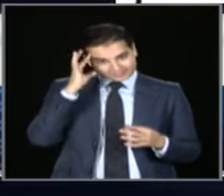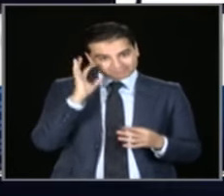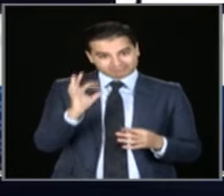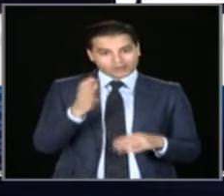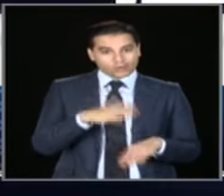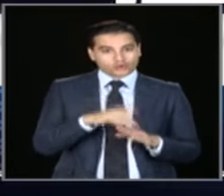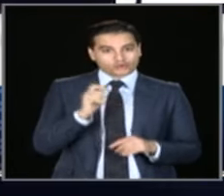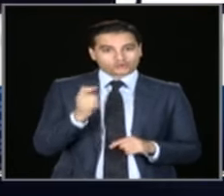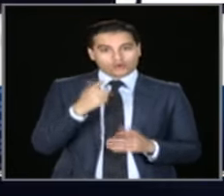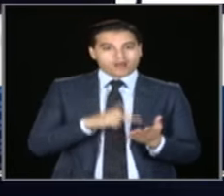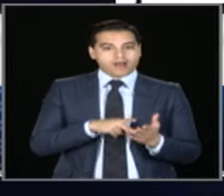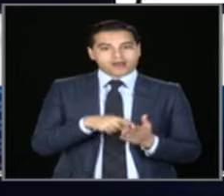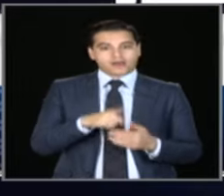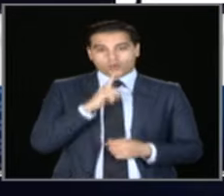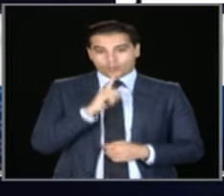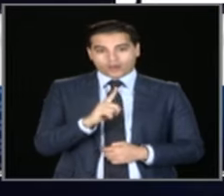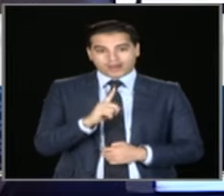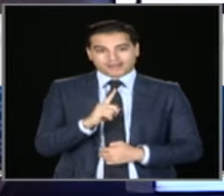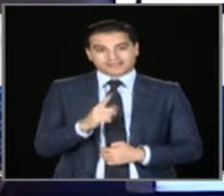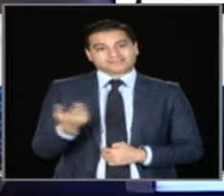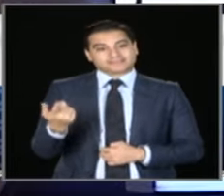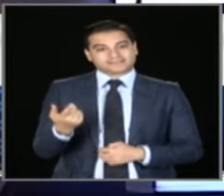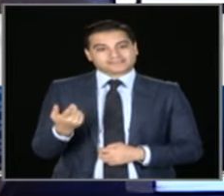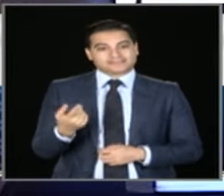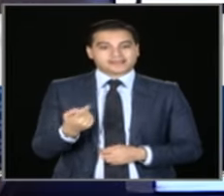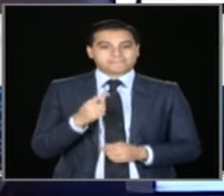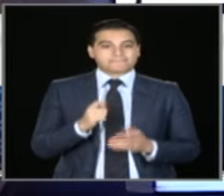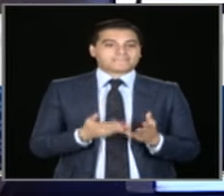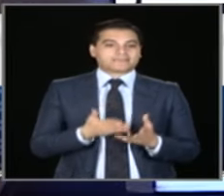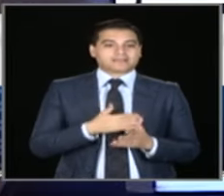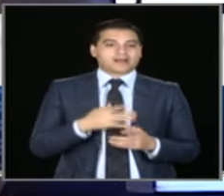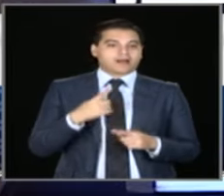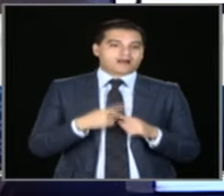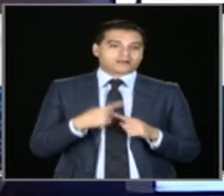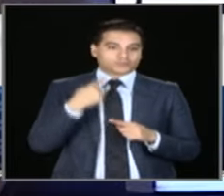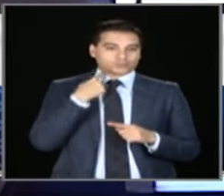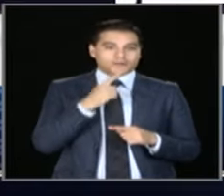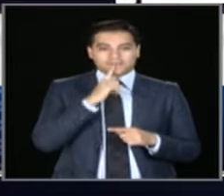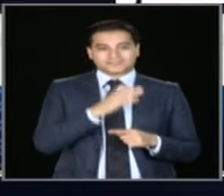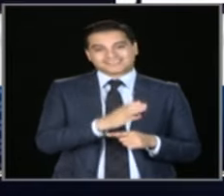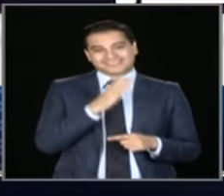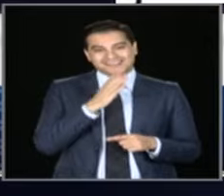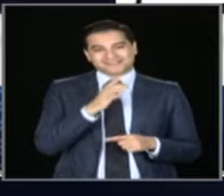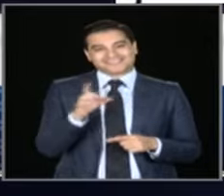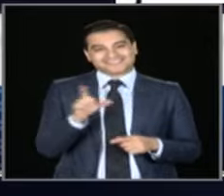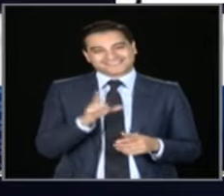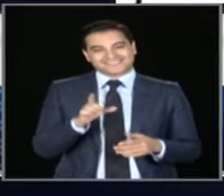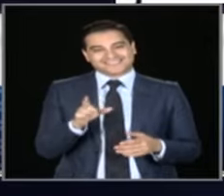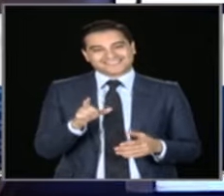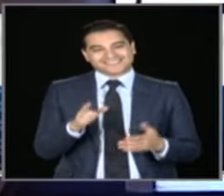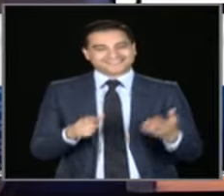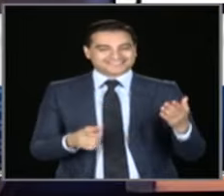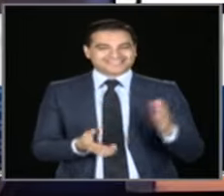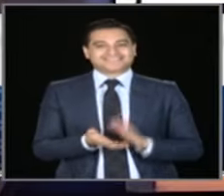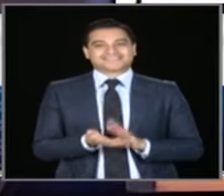كمان سرعه في اتخاذ القرار، ولكن بتاخد الريسك كتير. بس ساعات بيطلع صح. نو ريسك نو فن.